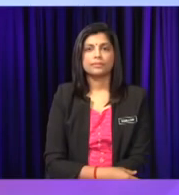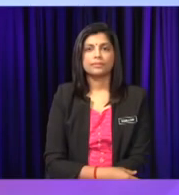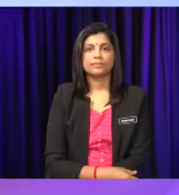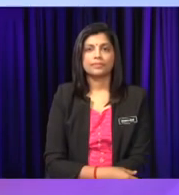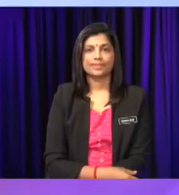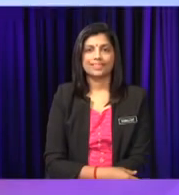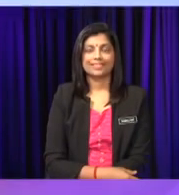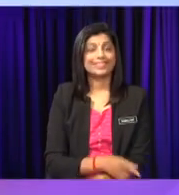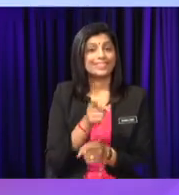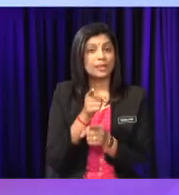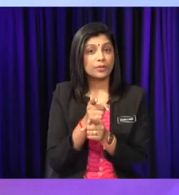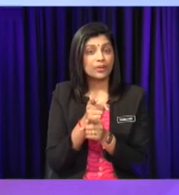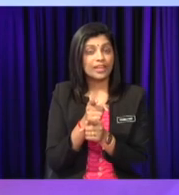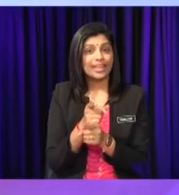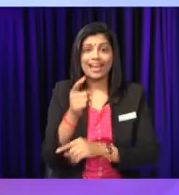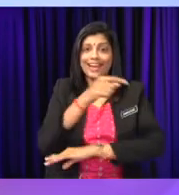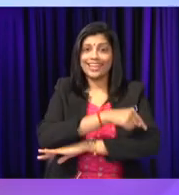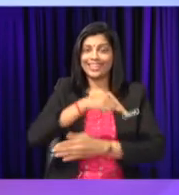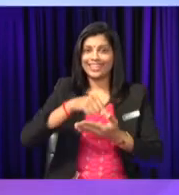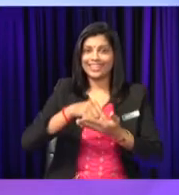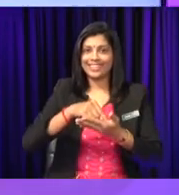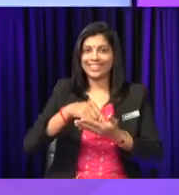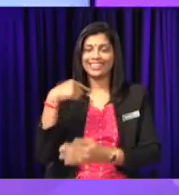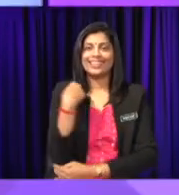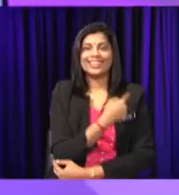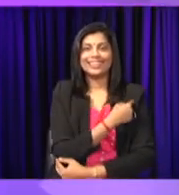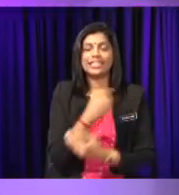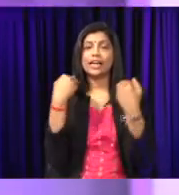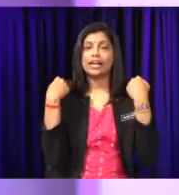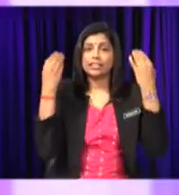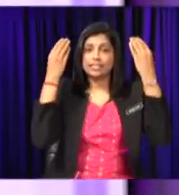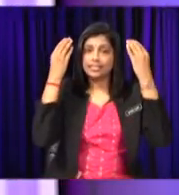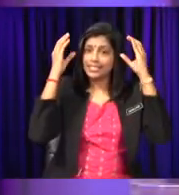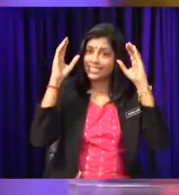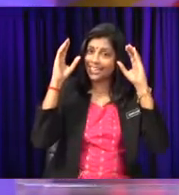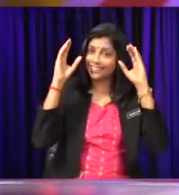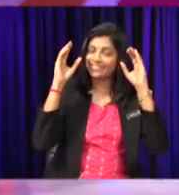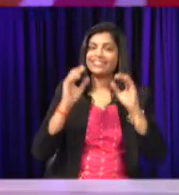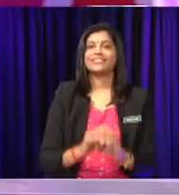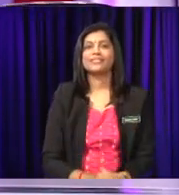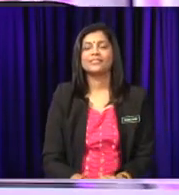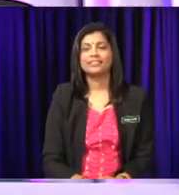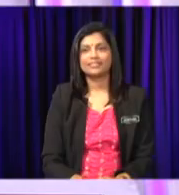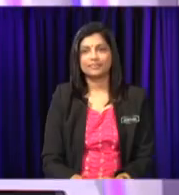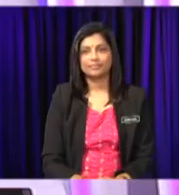memang benar hari ini kita bersama-sama dengan nacikku khas kita apa kabar Alhamdulillah